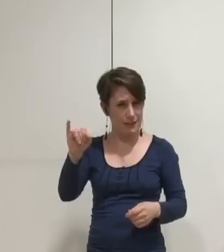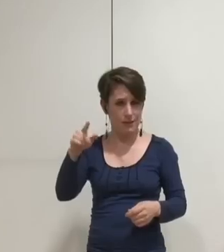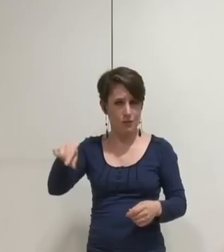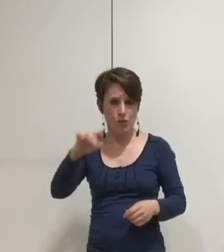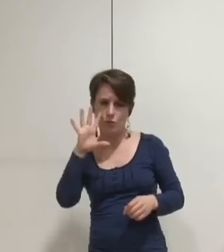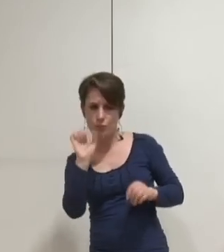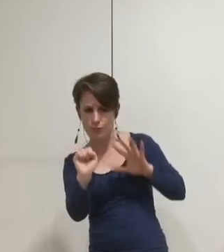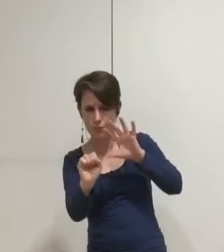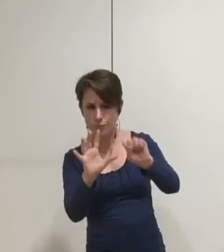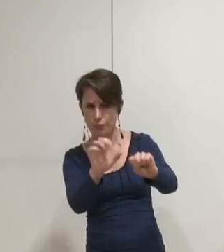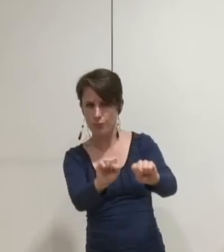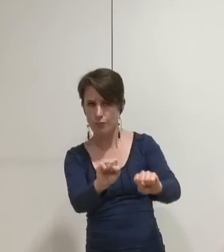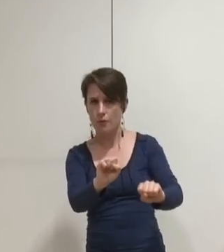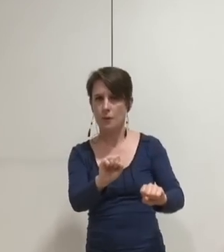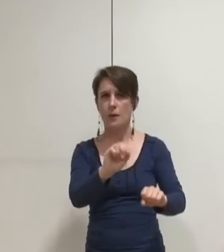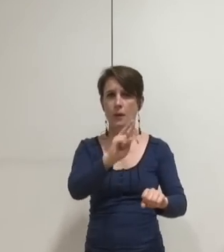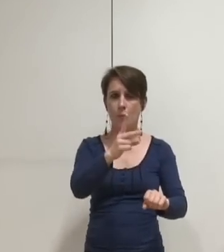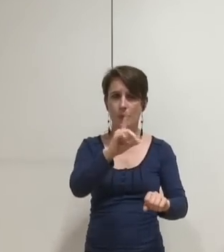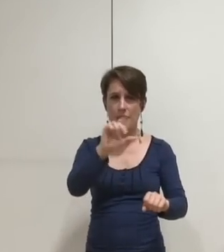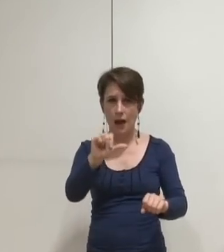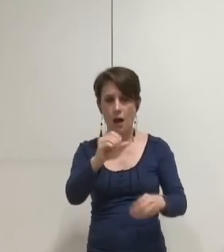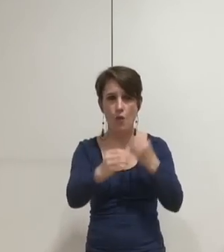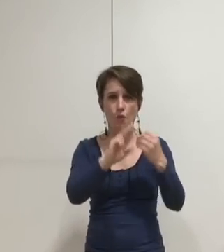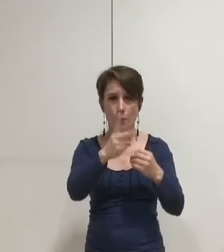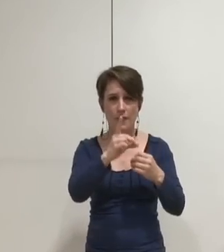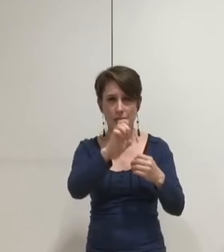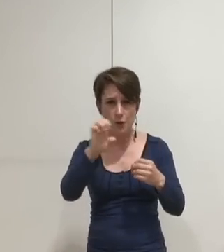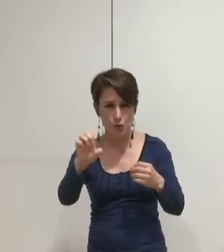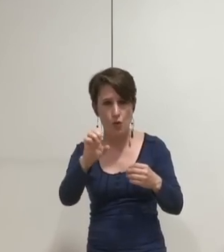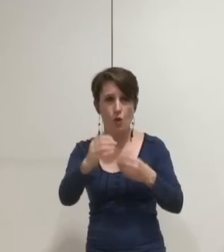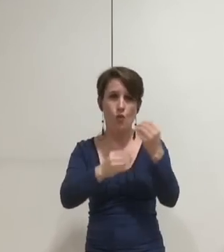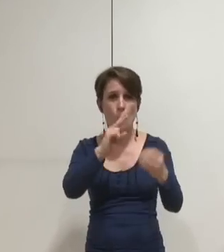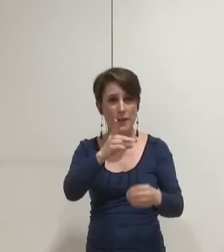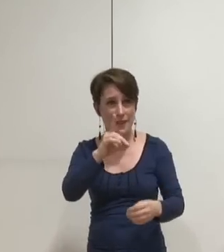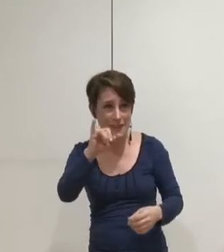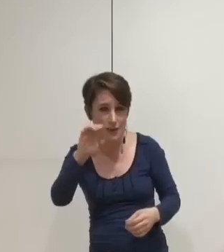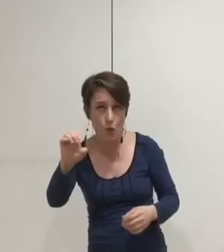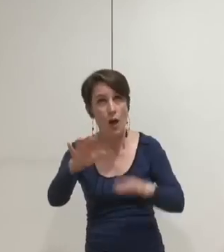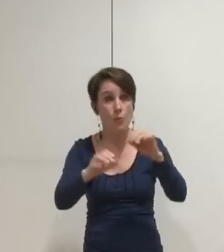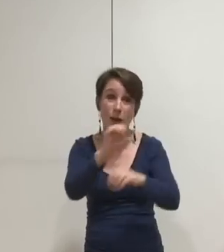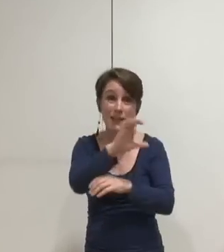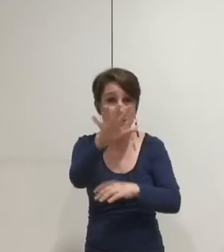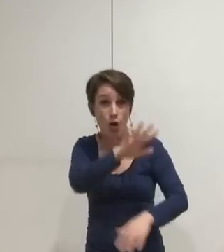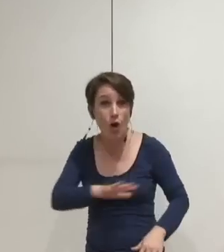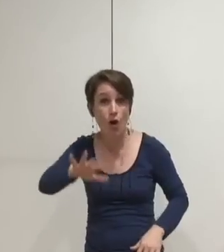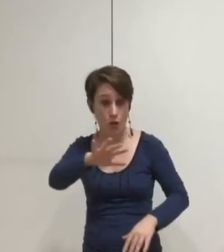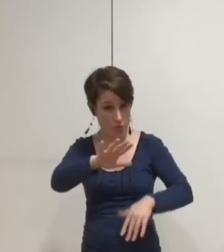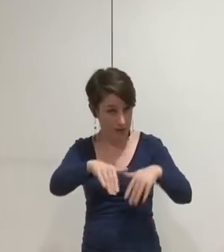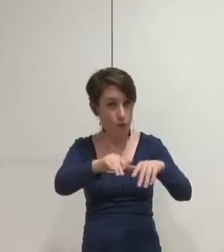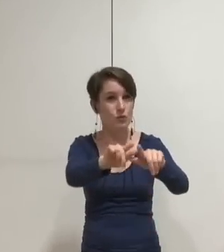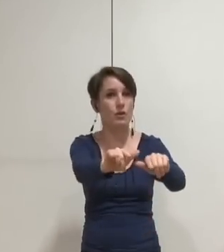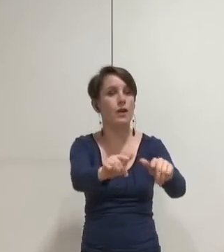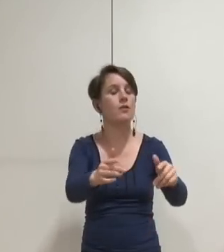nombre aujourd'hui de PDE pdiie et PDA on en est à plus de d'une centaine actif et qu'on a deux